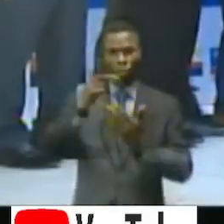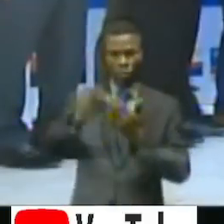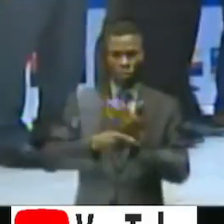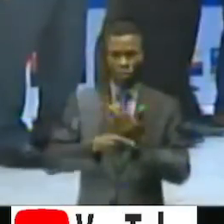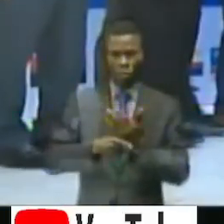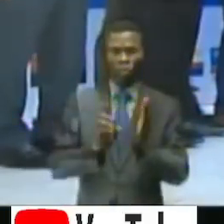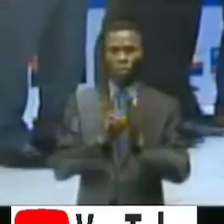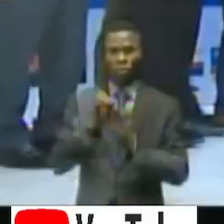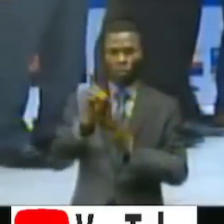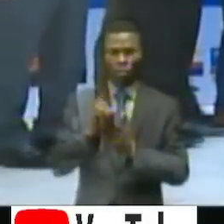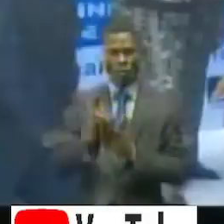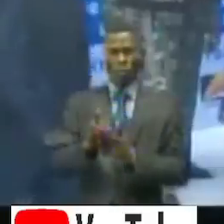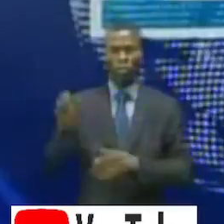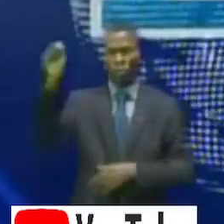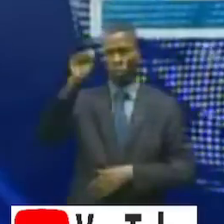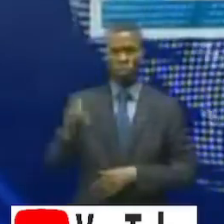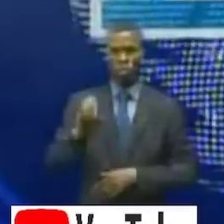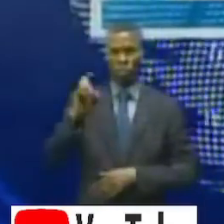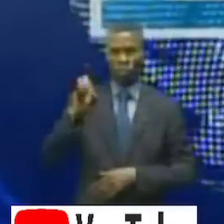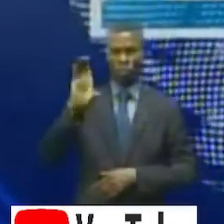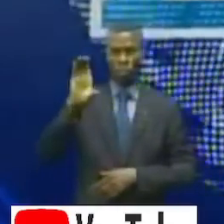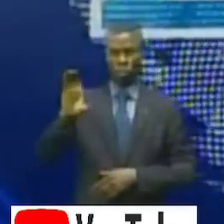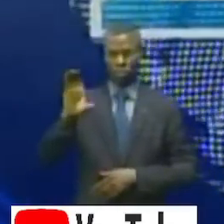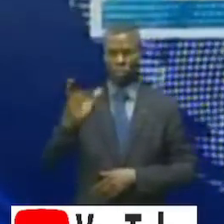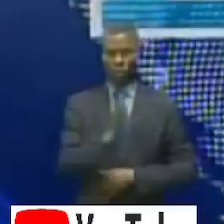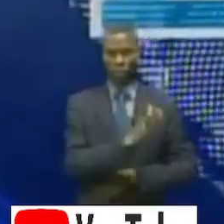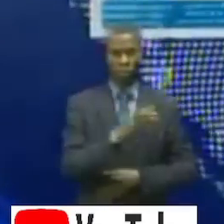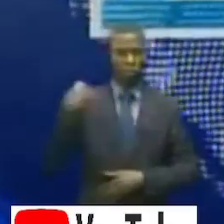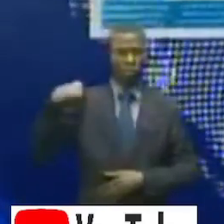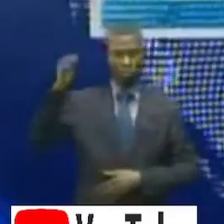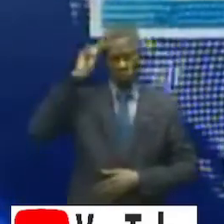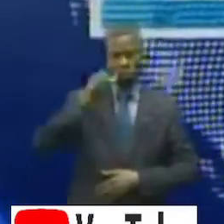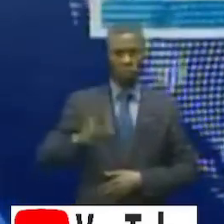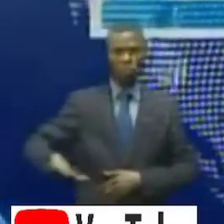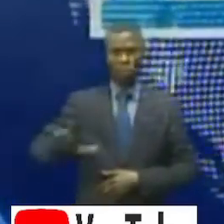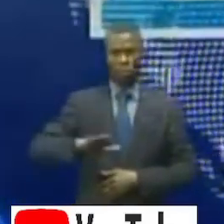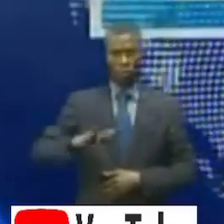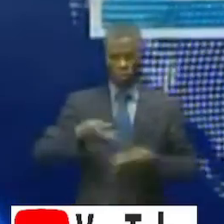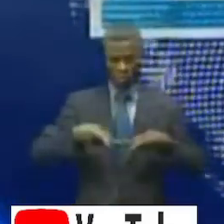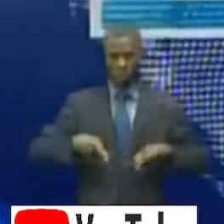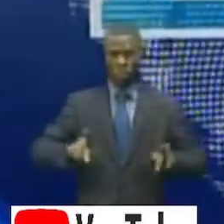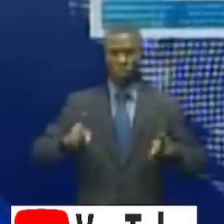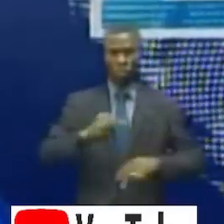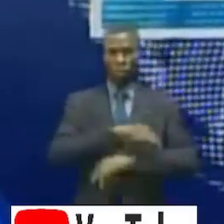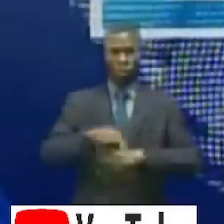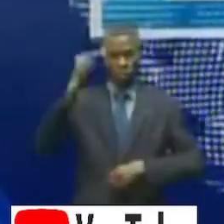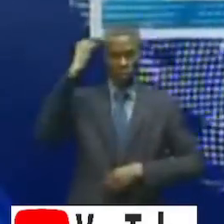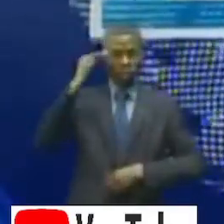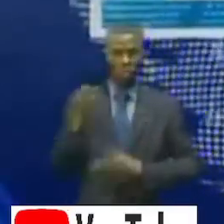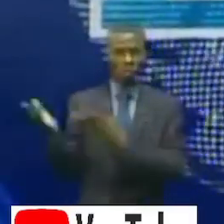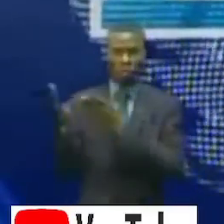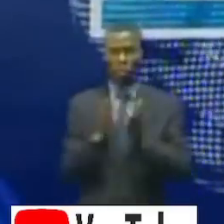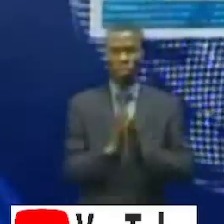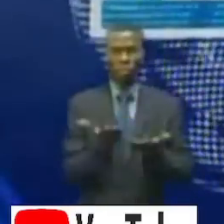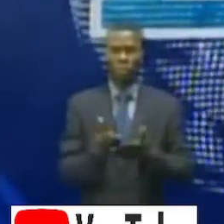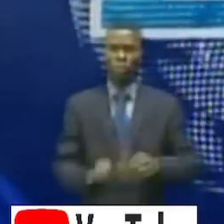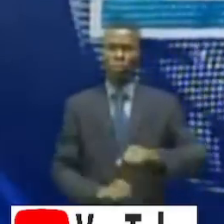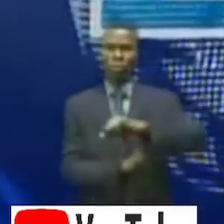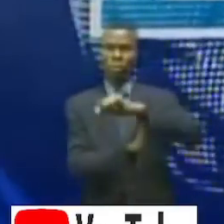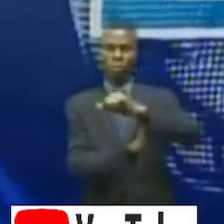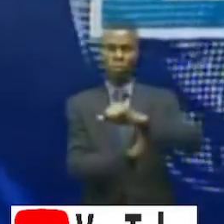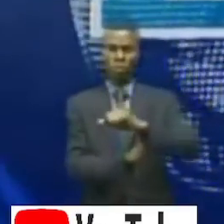de développement de la sous-région. Le gouvernement de la République, par l'entremise du ministère du Portefeuille, soutient